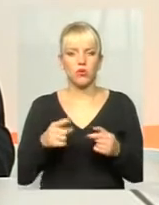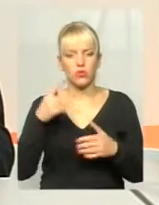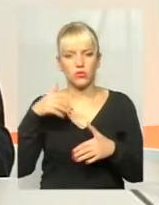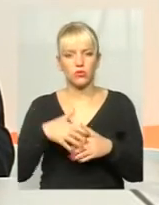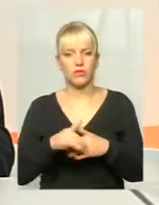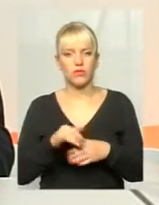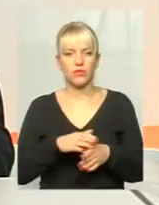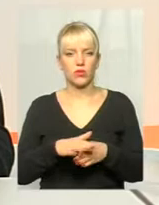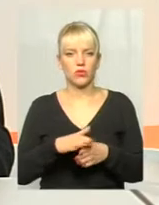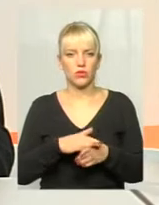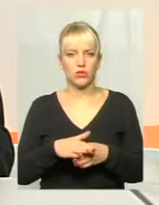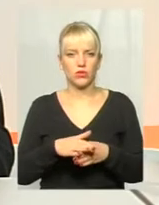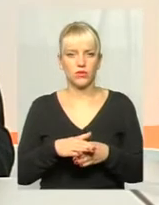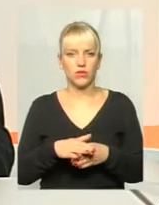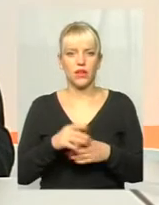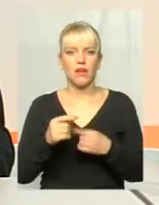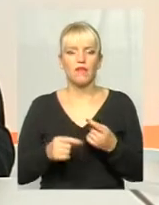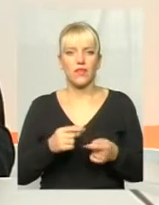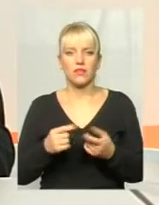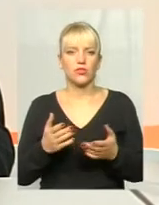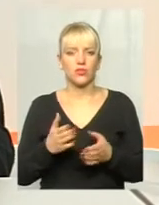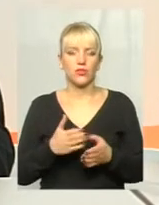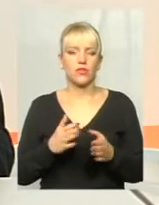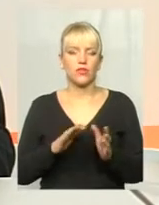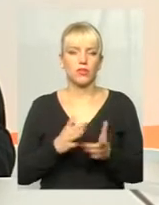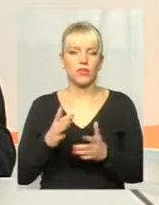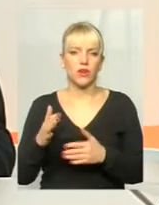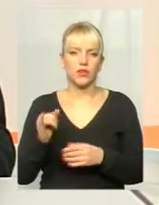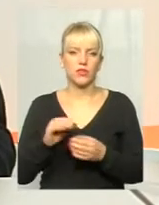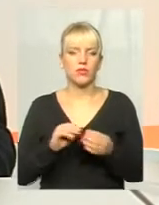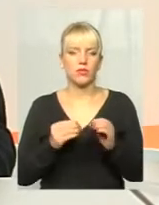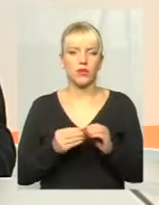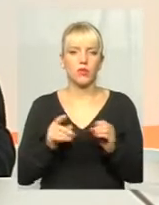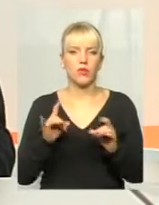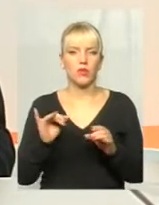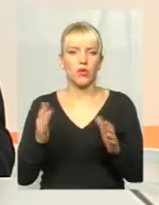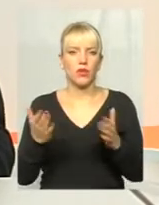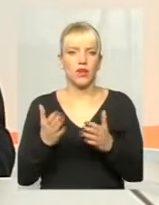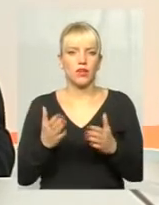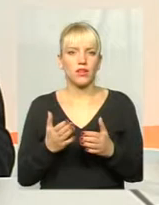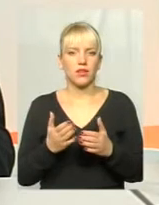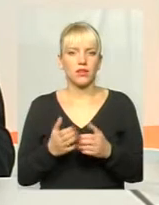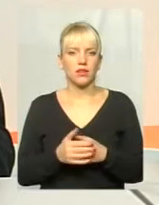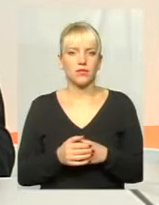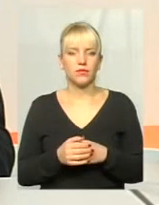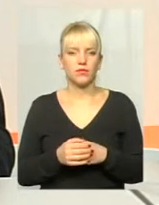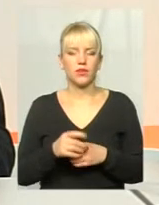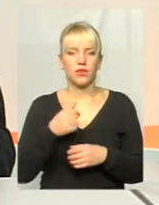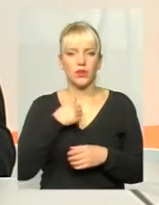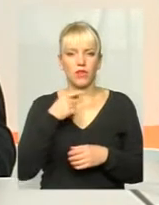і виконують. Внаслідок чого і бувають ті проблеми, про які ви, як говориться, говорили.